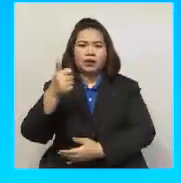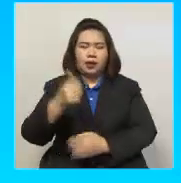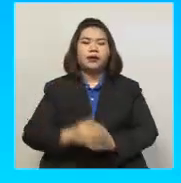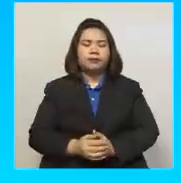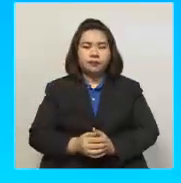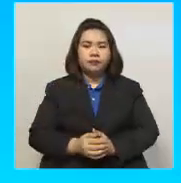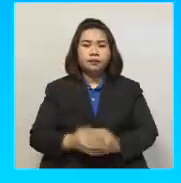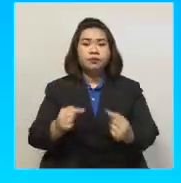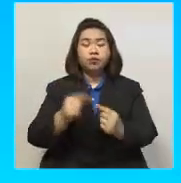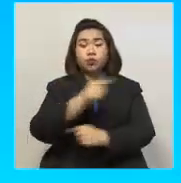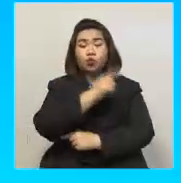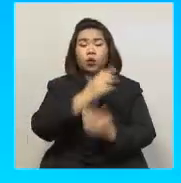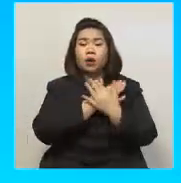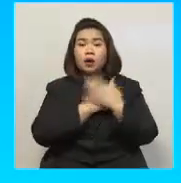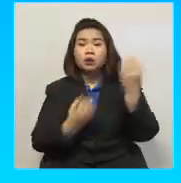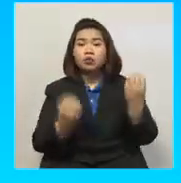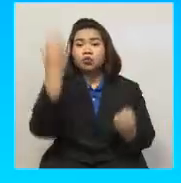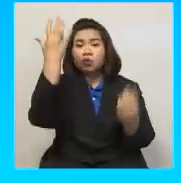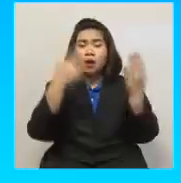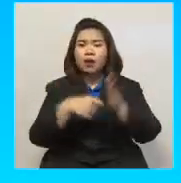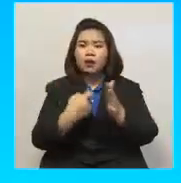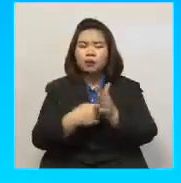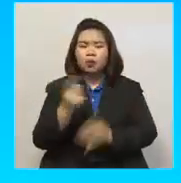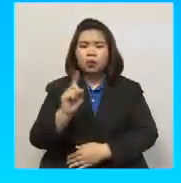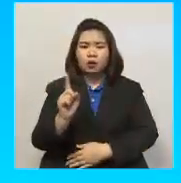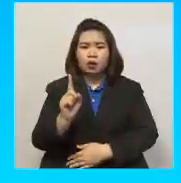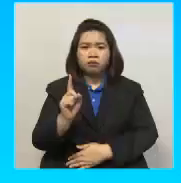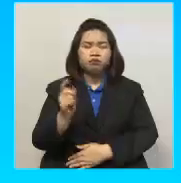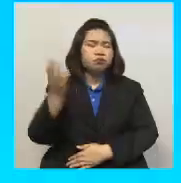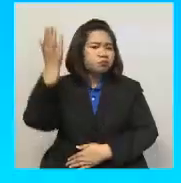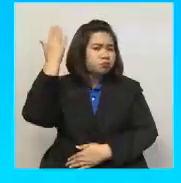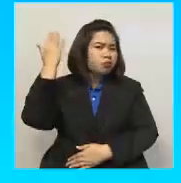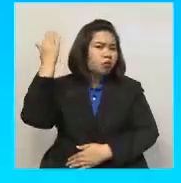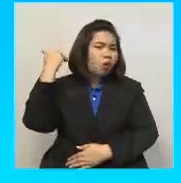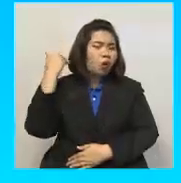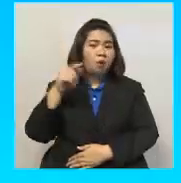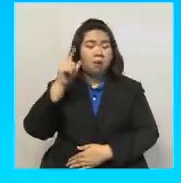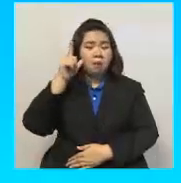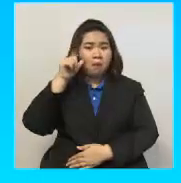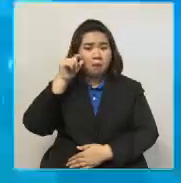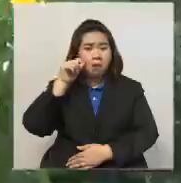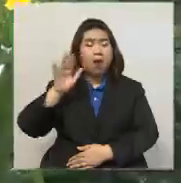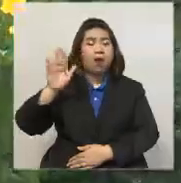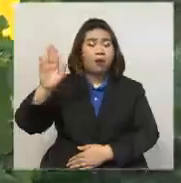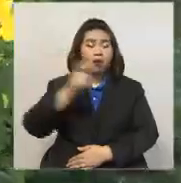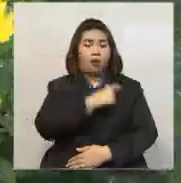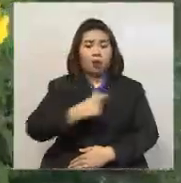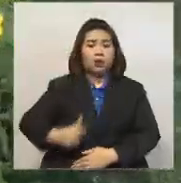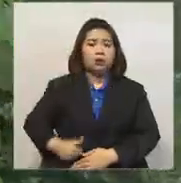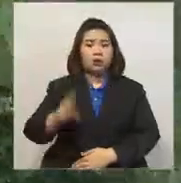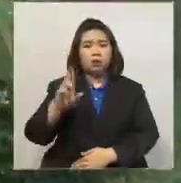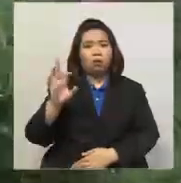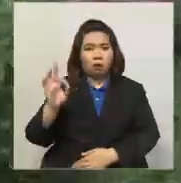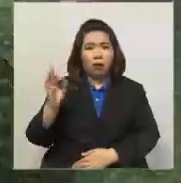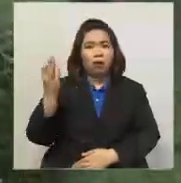ของชาติถือว่ากำเนิดขึ้นจากแรงปณิธานของสมเด็จพระศรีนครินทราบรมราชชนนีหรือว่าสมเด็จย่าที่ทร